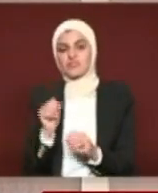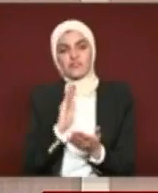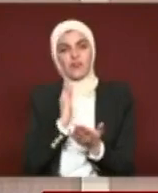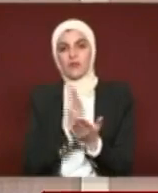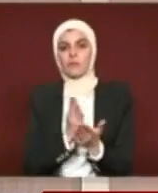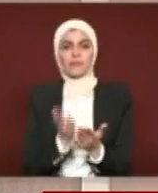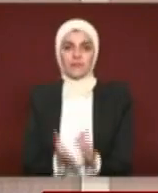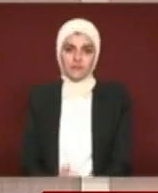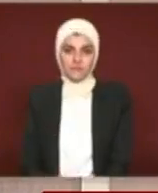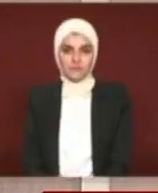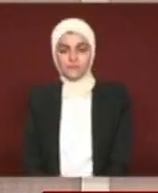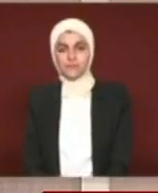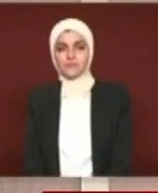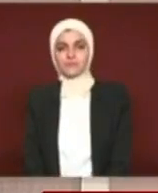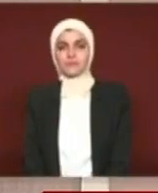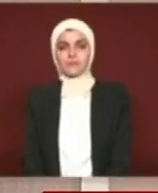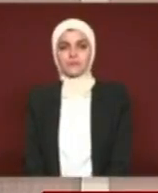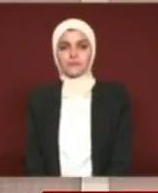بها.